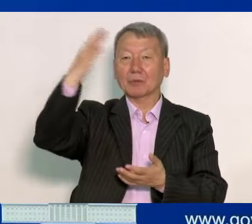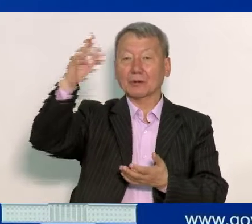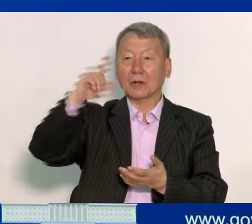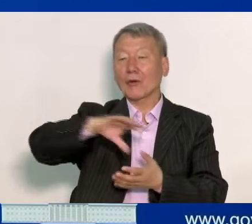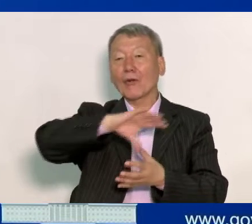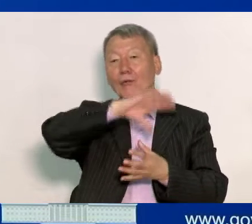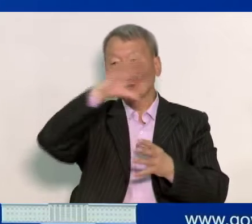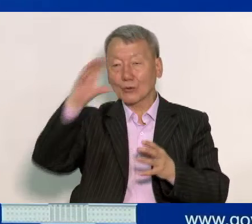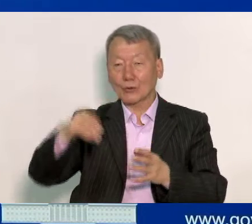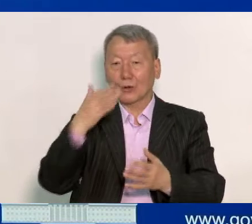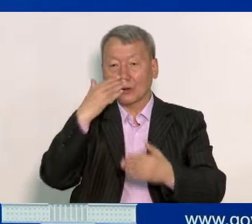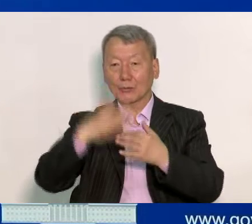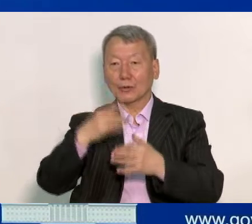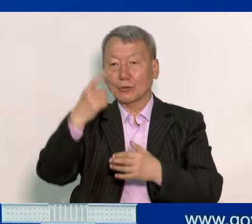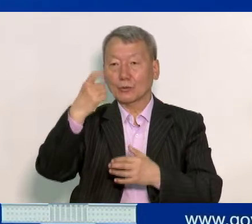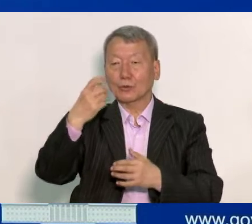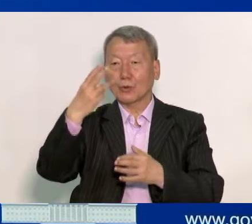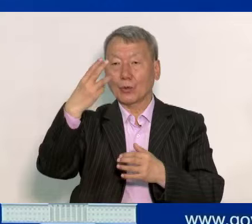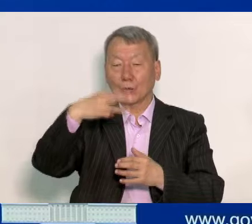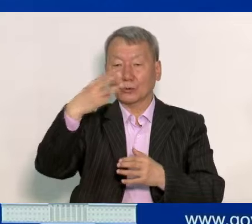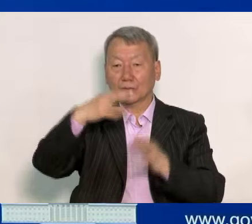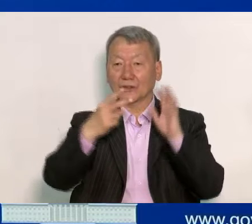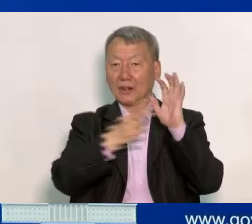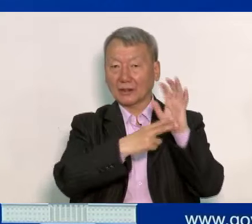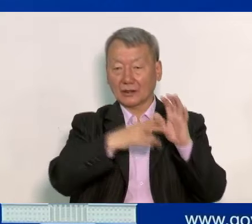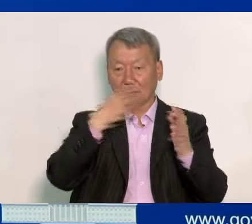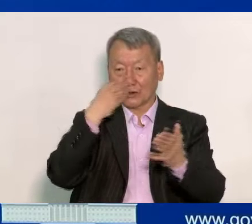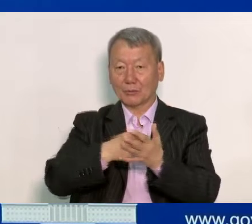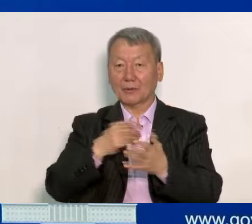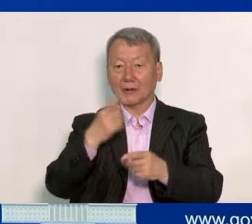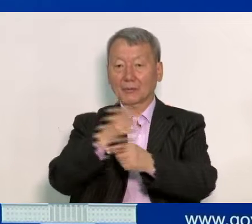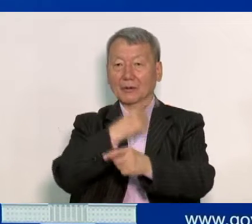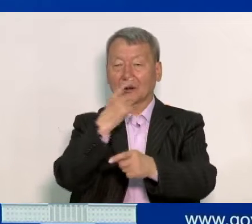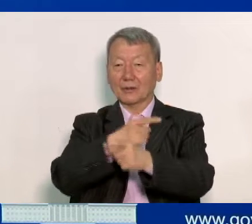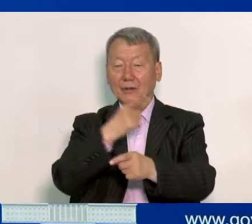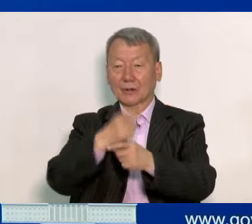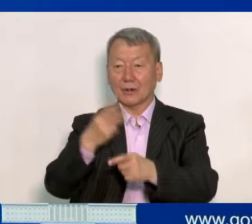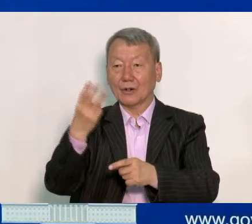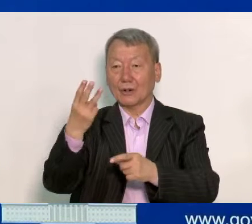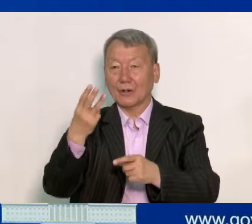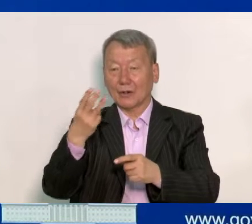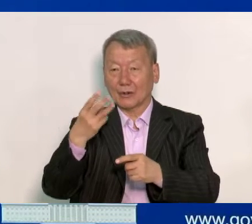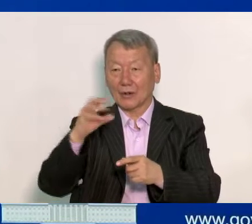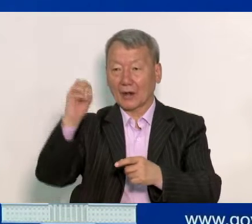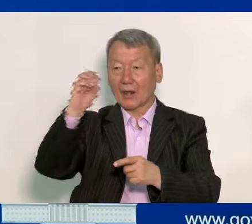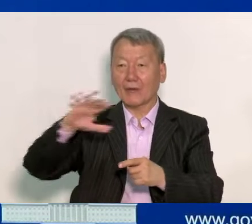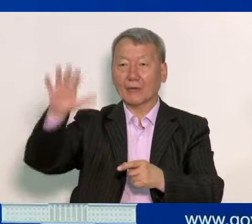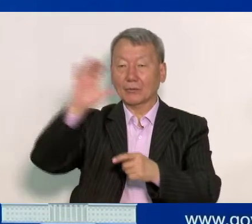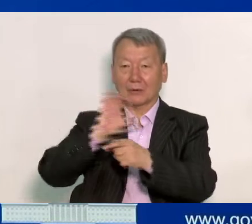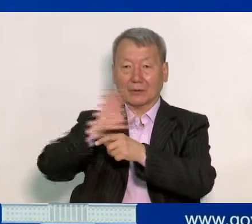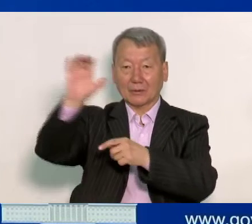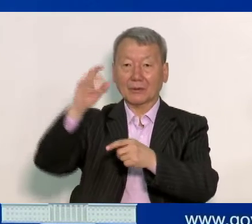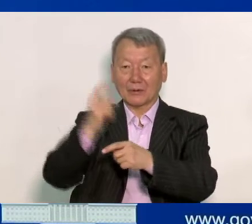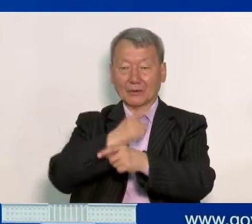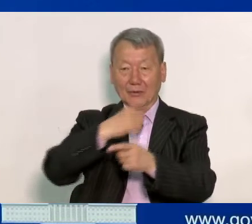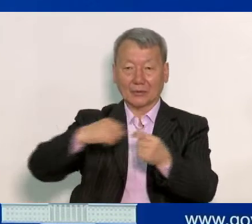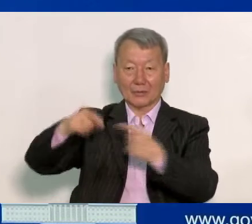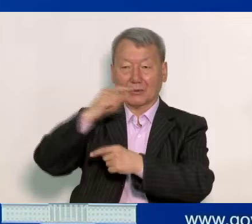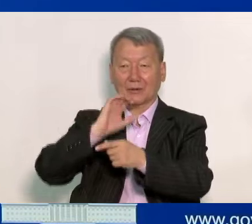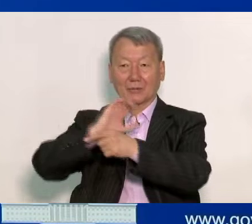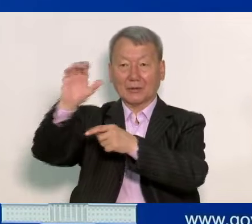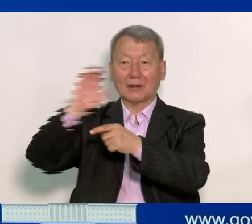чарбалардын баары тең. Азыр 137 ишкана өзүнүн продукциясын үчүнчү өлкөлөргө, Евразия өлкөлөрүнө чыгарып атат.